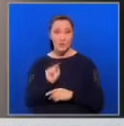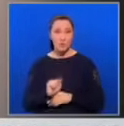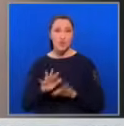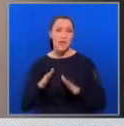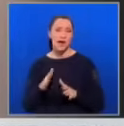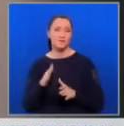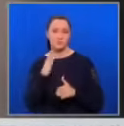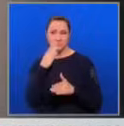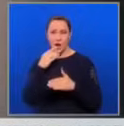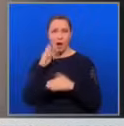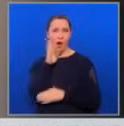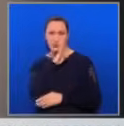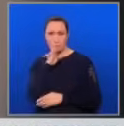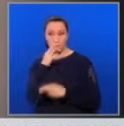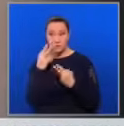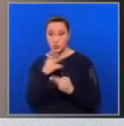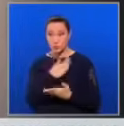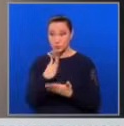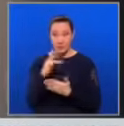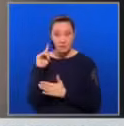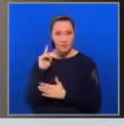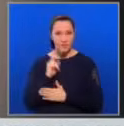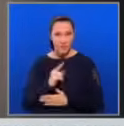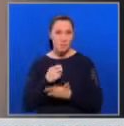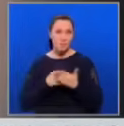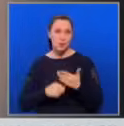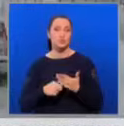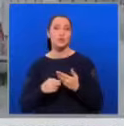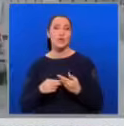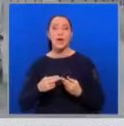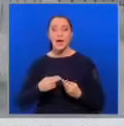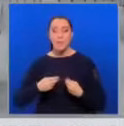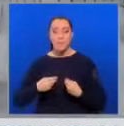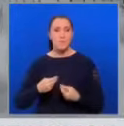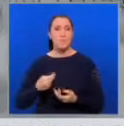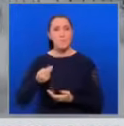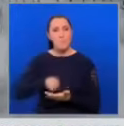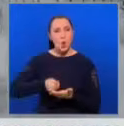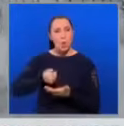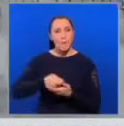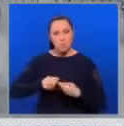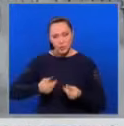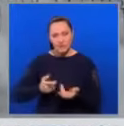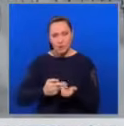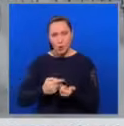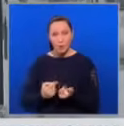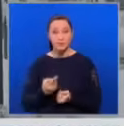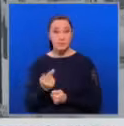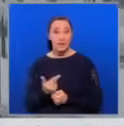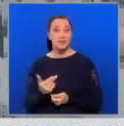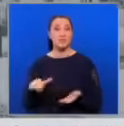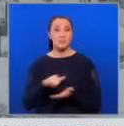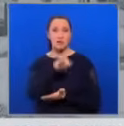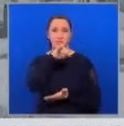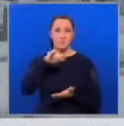някакво конспиративно виждане че последните дни просто ни препродават билетите самолети кацаха и излитаха някои от българите получили